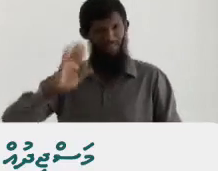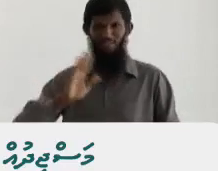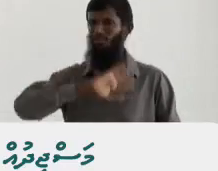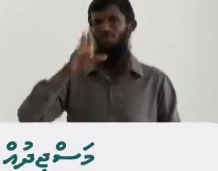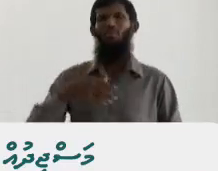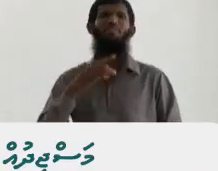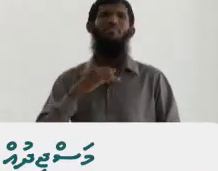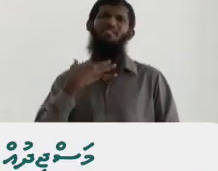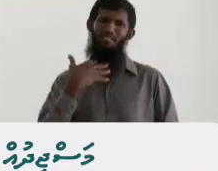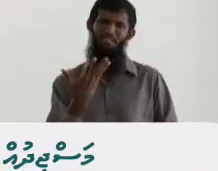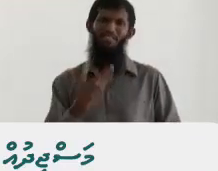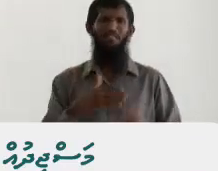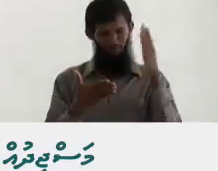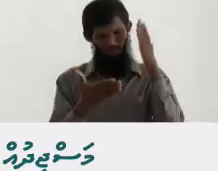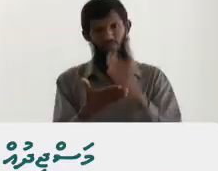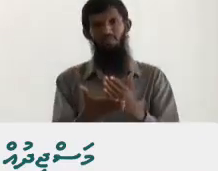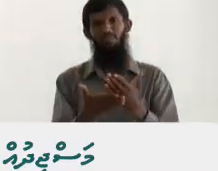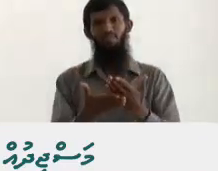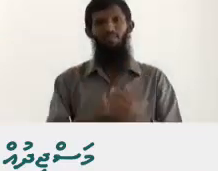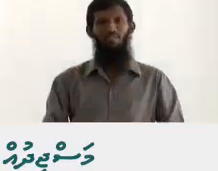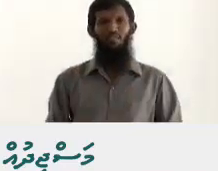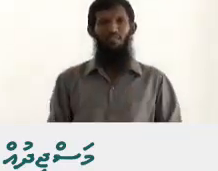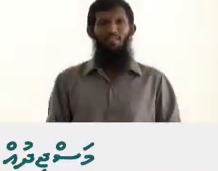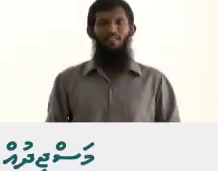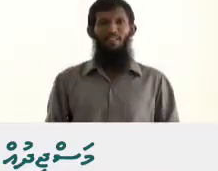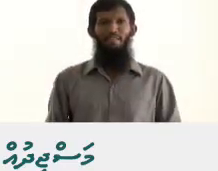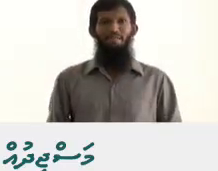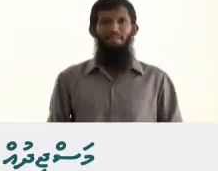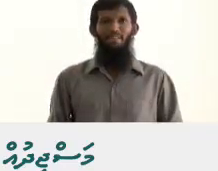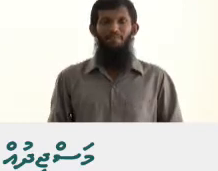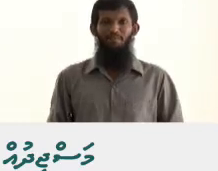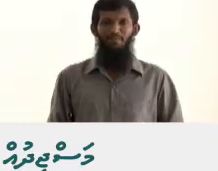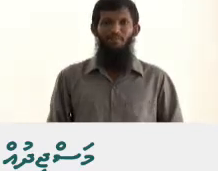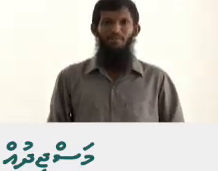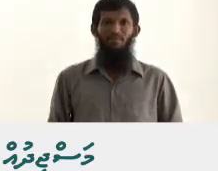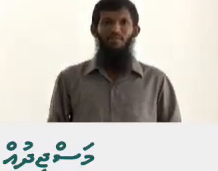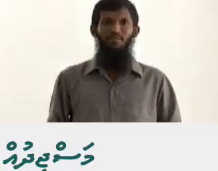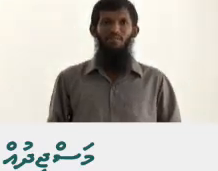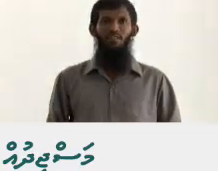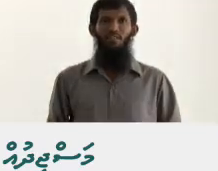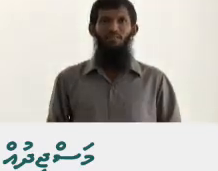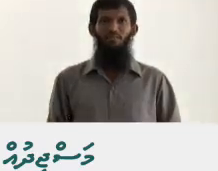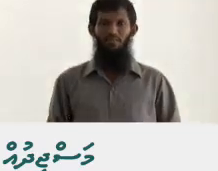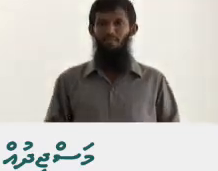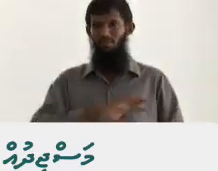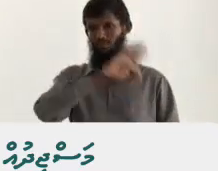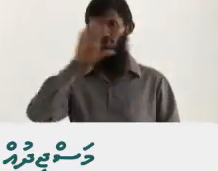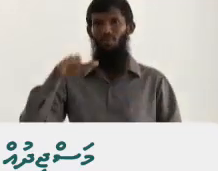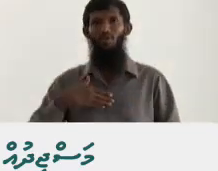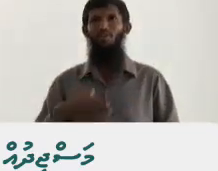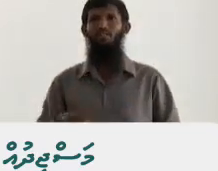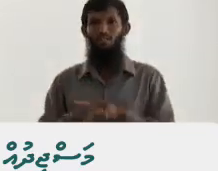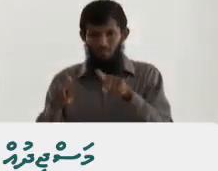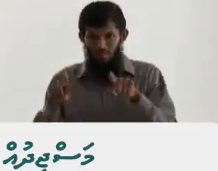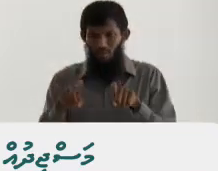takun ekkiba wanje obete muslimahun عام مصحتا به اساسكي صاف